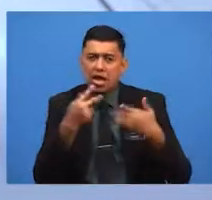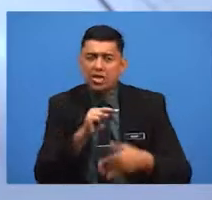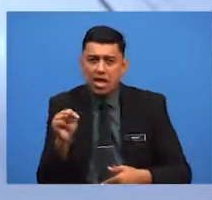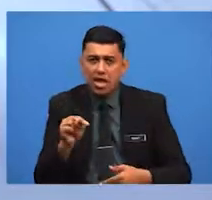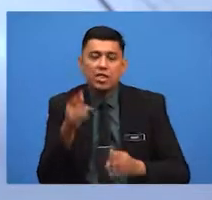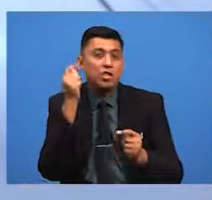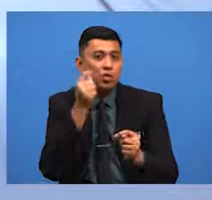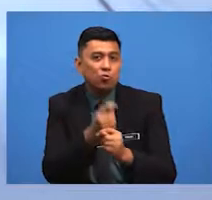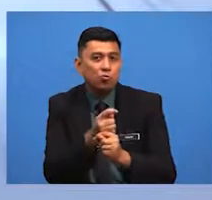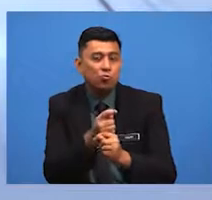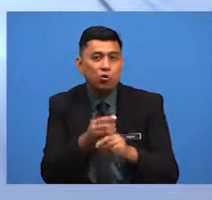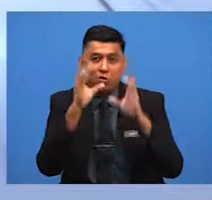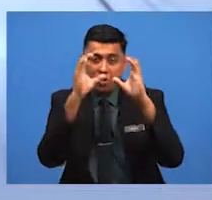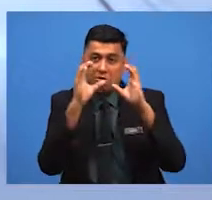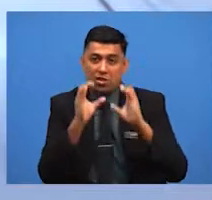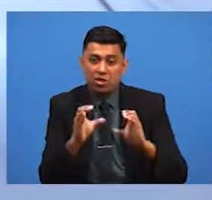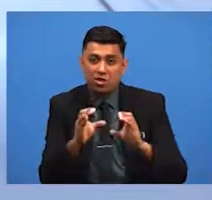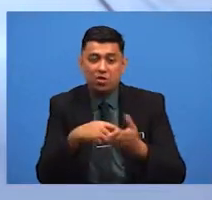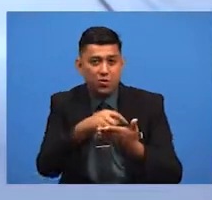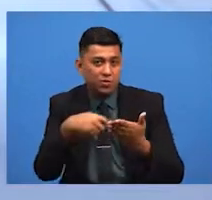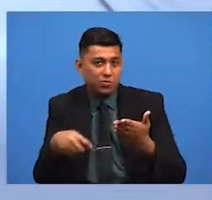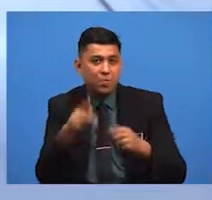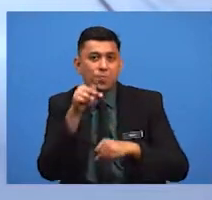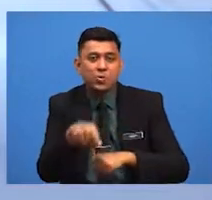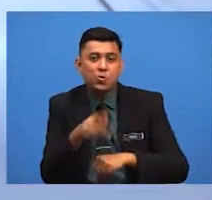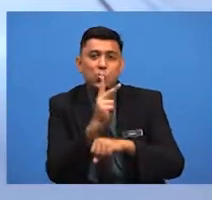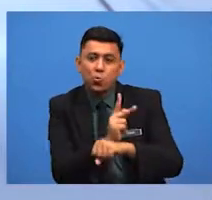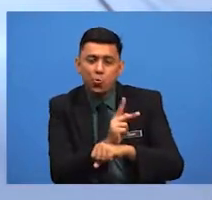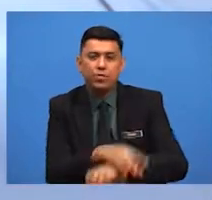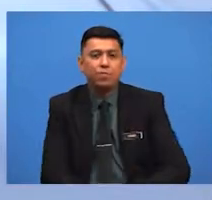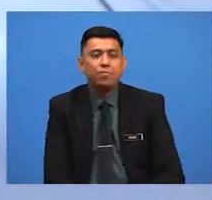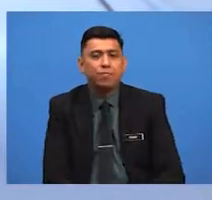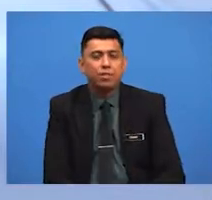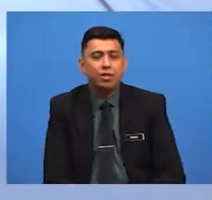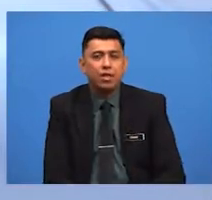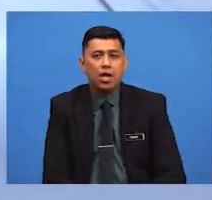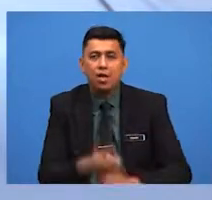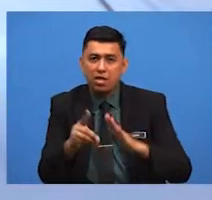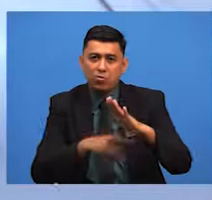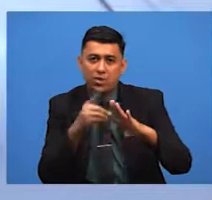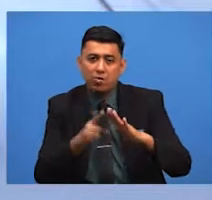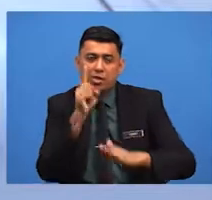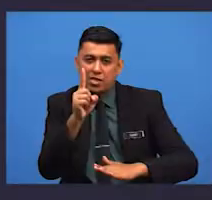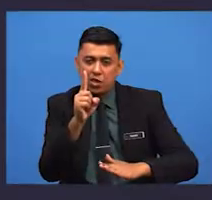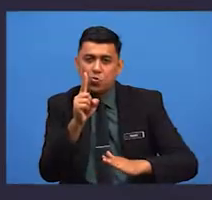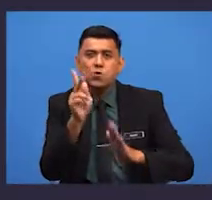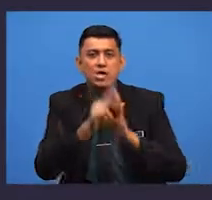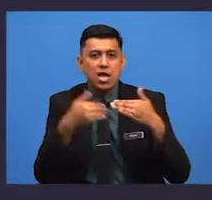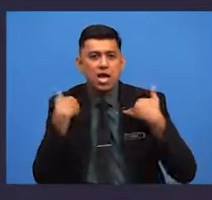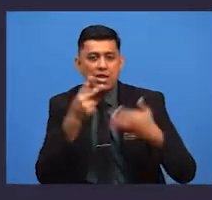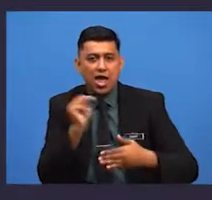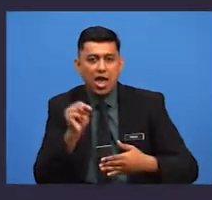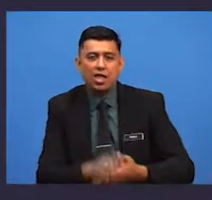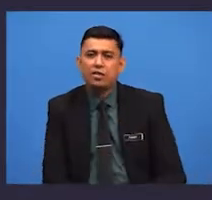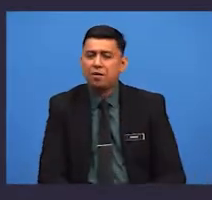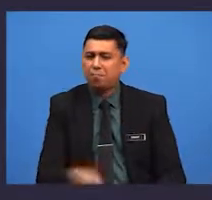Mari kita lihat cara untuk menulis sudukot dan carta alir berdasarkan satu situasi. Kita